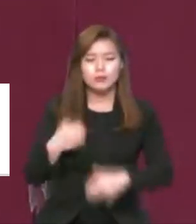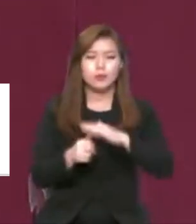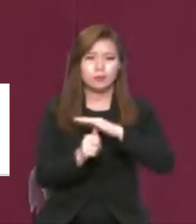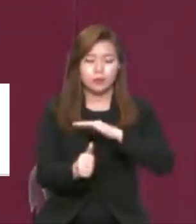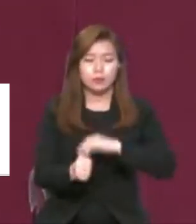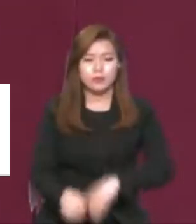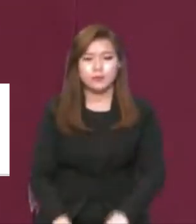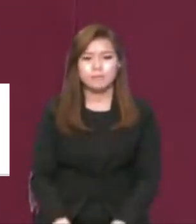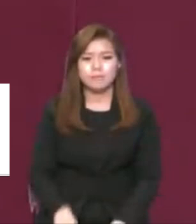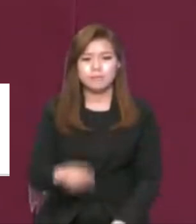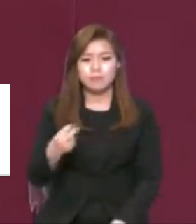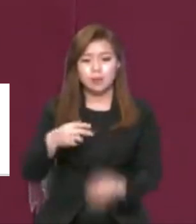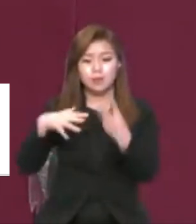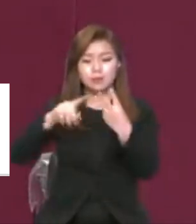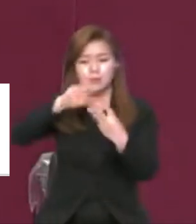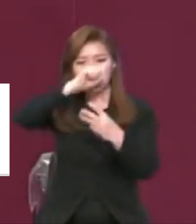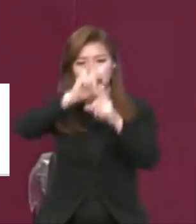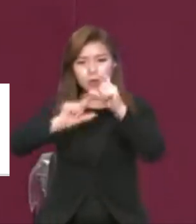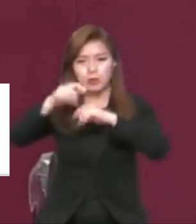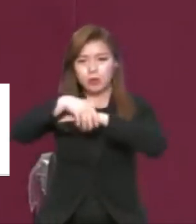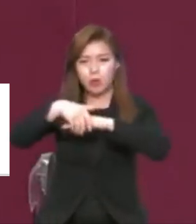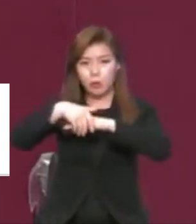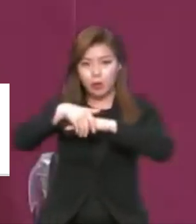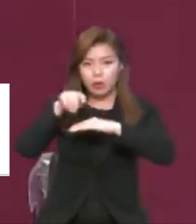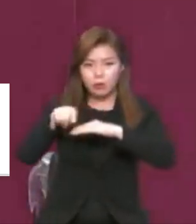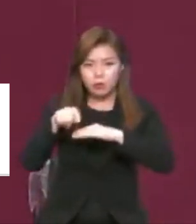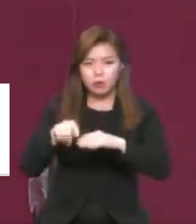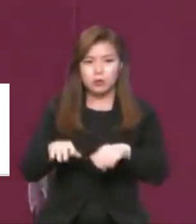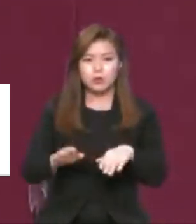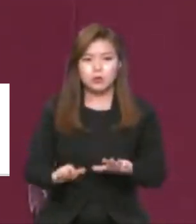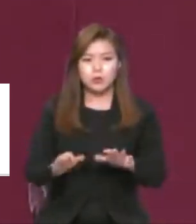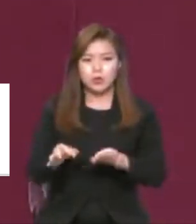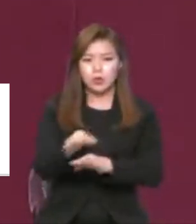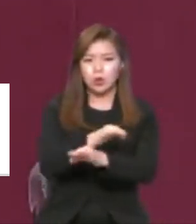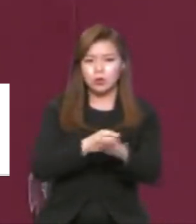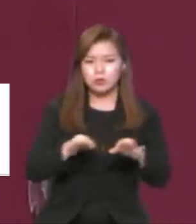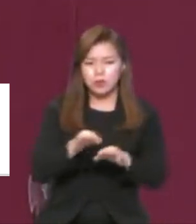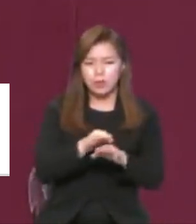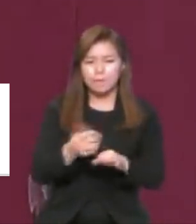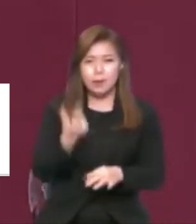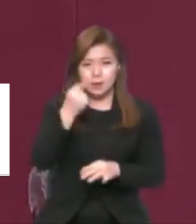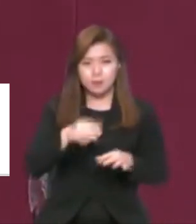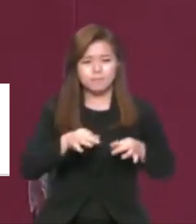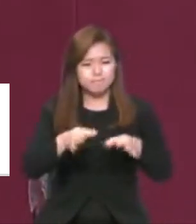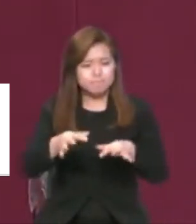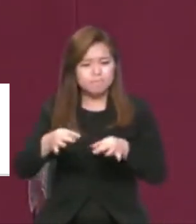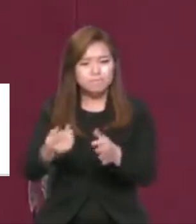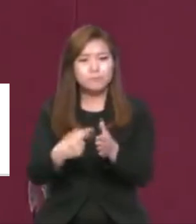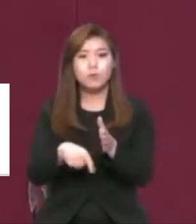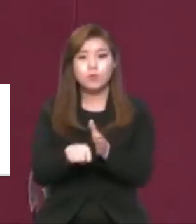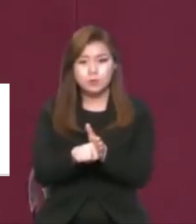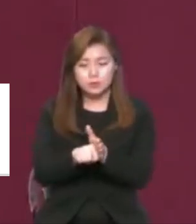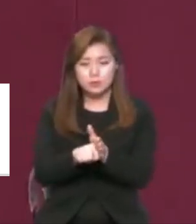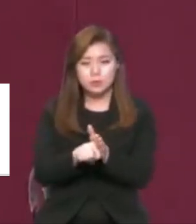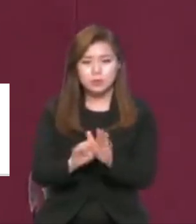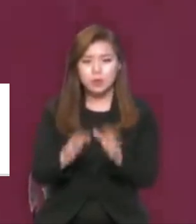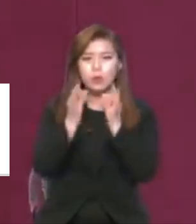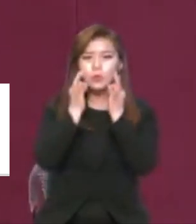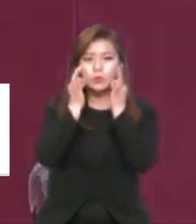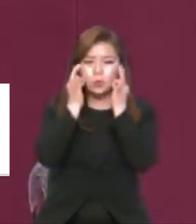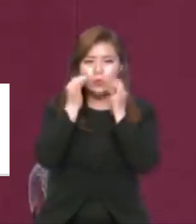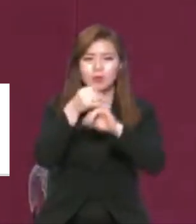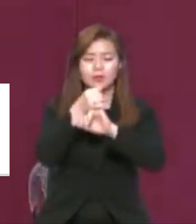위한 우리 3차 추경이 경제방역 현장에 조기에 집행될 수 있도록 동료 의원들과 함께 최선을